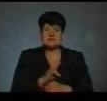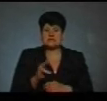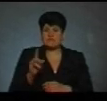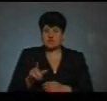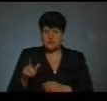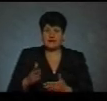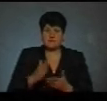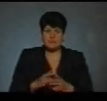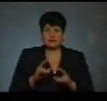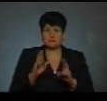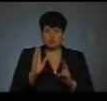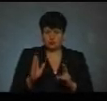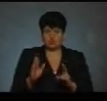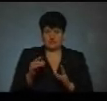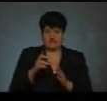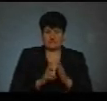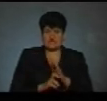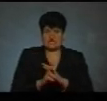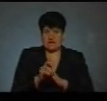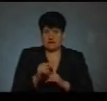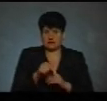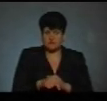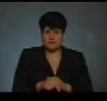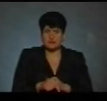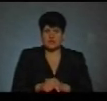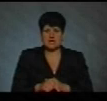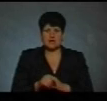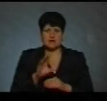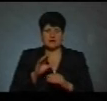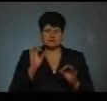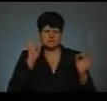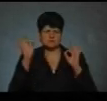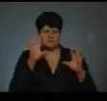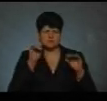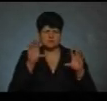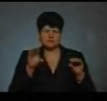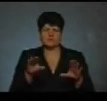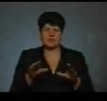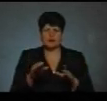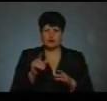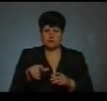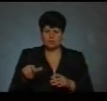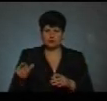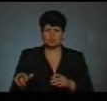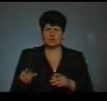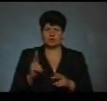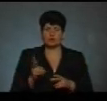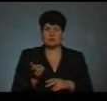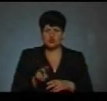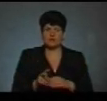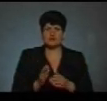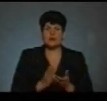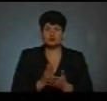Священнослужителі мали бути в храмі. Відповідно, через гучномовці, прихожани і ті, які прийшли на